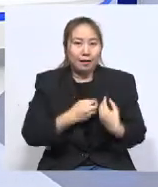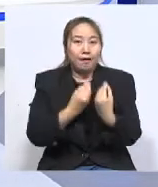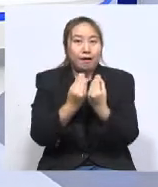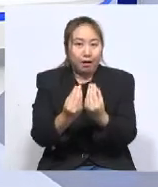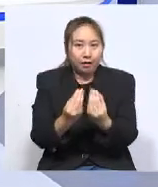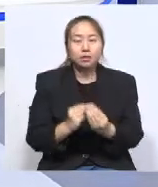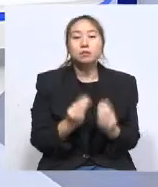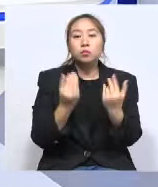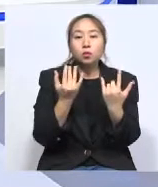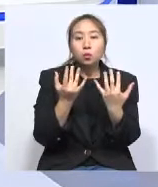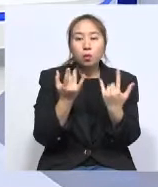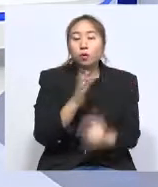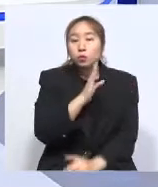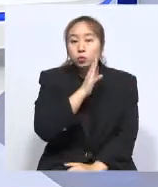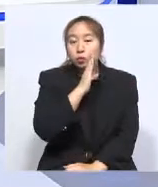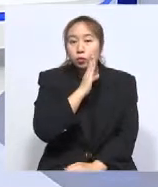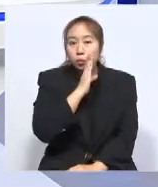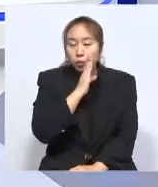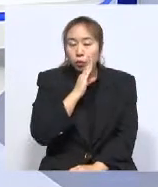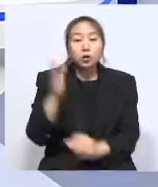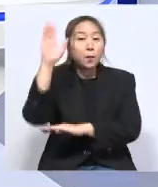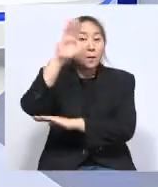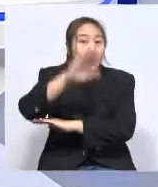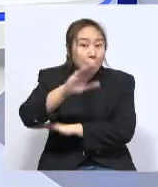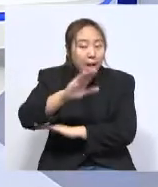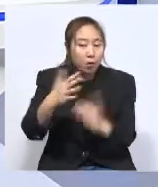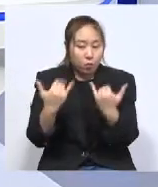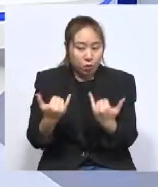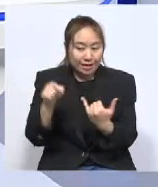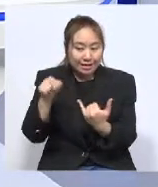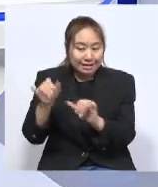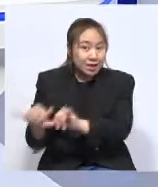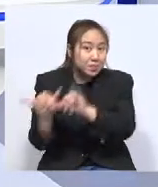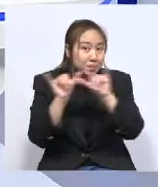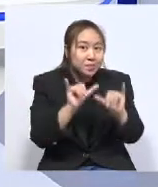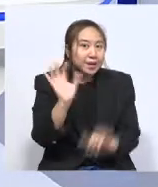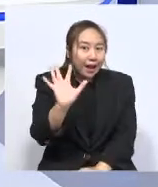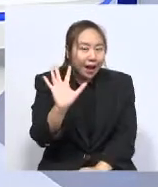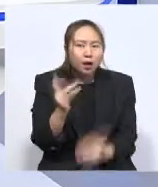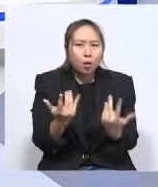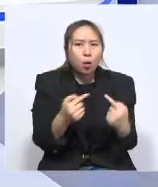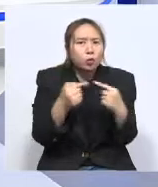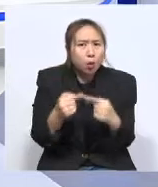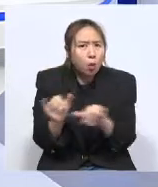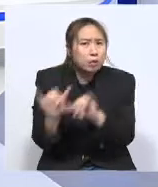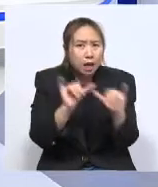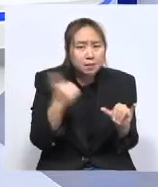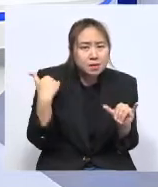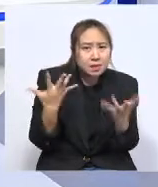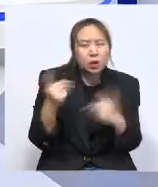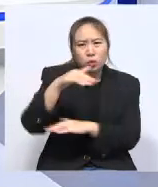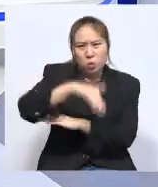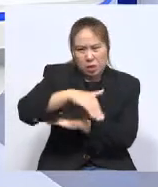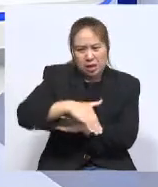พราะว่าเดี๋ยวต้องติดตามว่าถ้าเกิดว่าไม่ขึ้นขบวนในช่วงบ่ายวันนี้นะครับแล้วก็จะขึ้นขบวนไหมแล้วก็ช่วงเย็นเนี่ยประกอบกับรถ